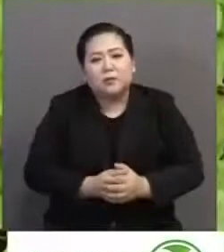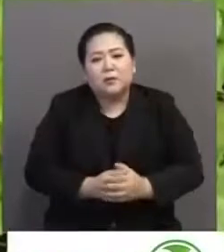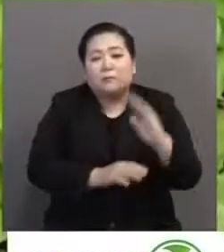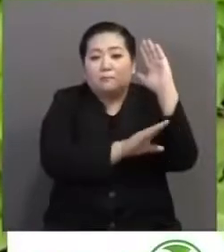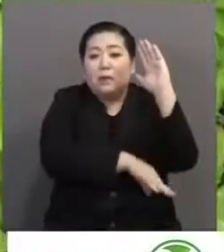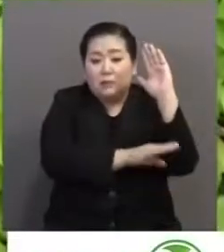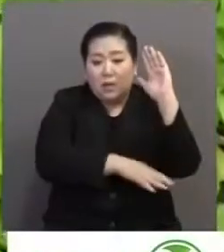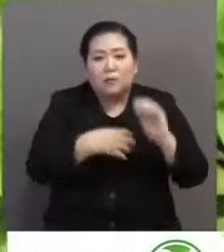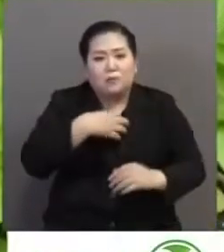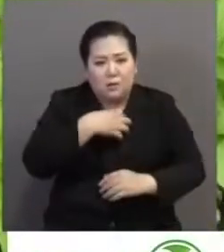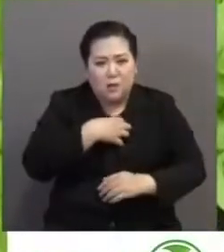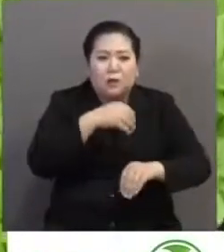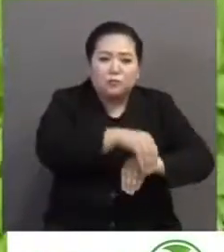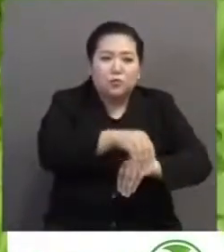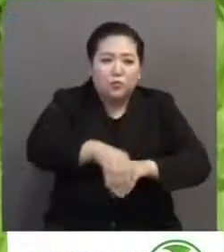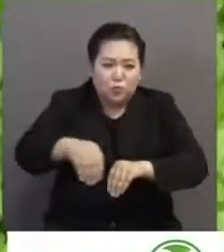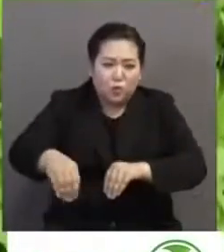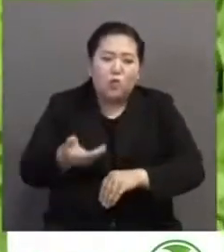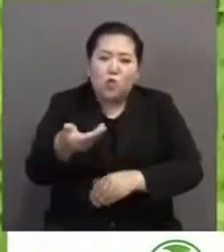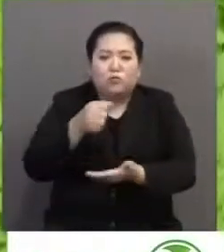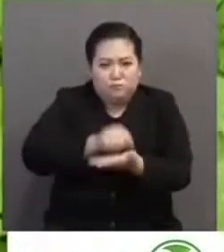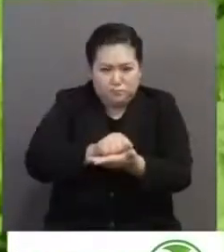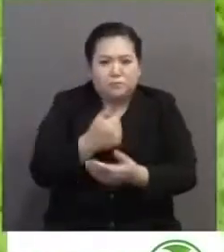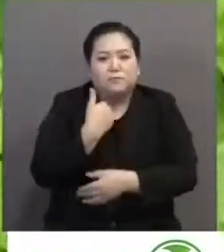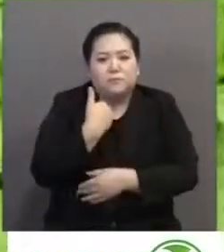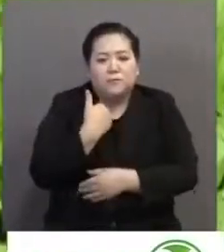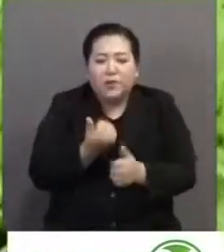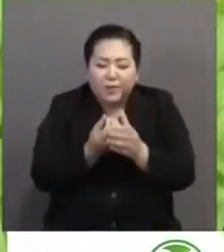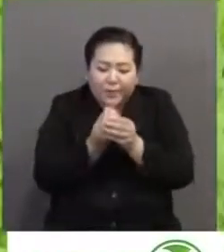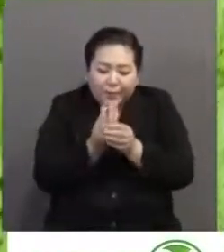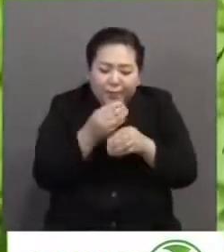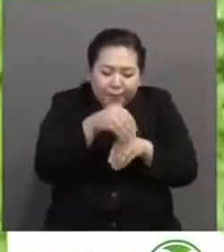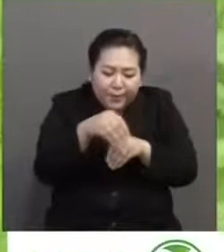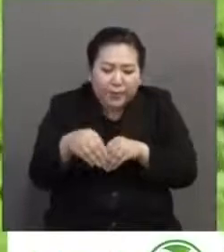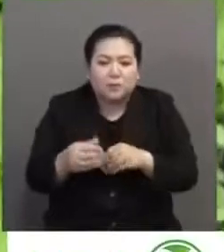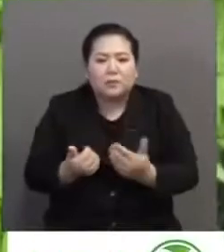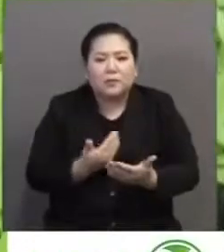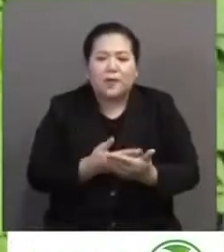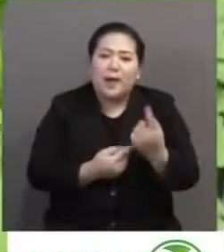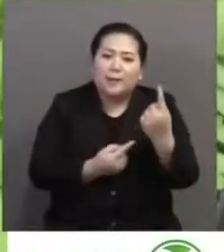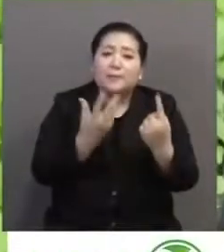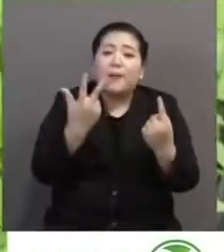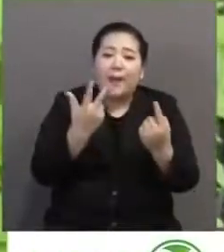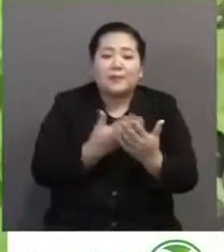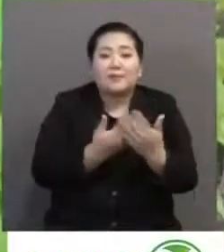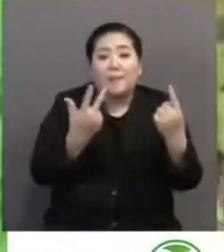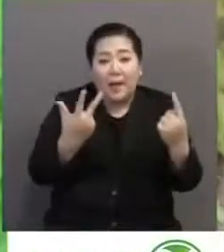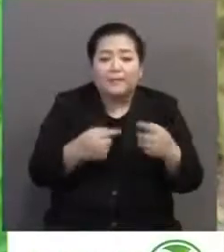ใต้ก็จะมีเข้ามาครับตอนนี้ครับต้นกล้าเขาจะอยู่ประมาณ3บาทแต่ถ้าเกิดใส่ถุงแล้ว